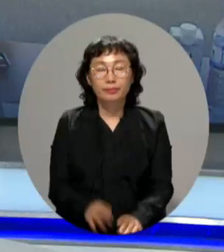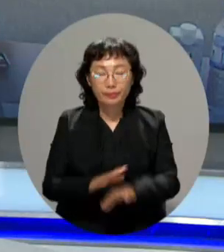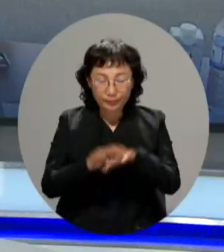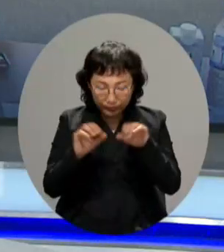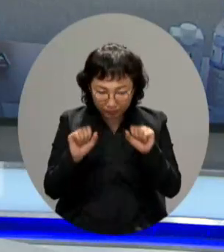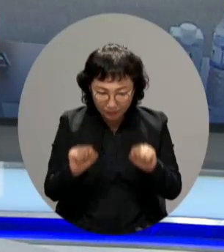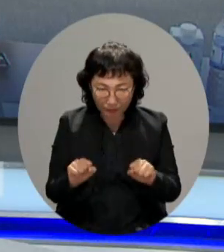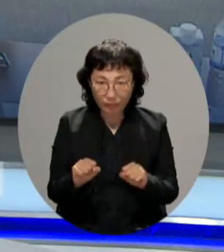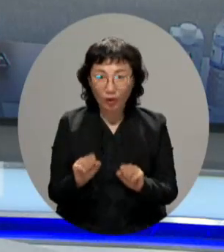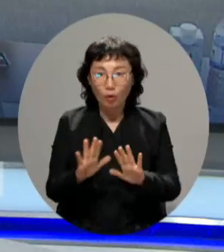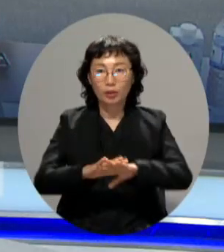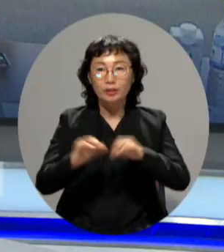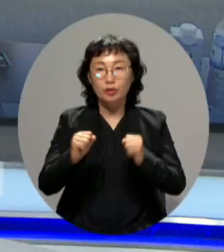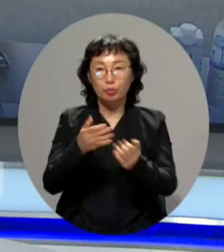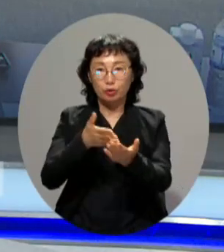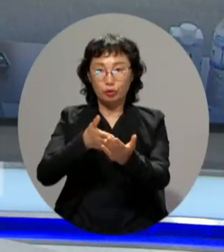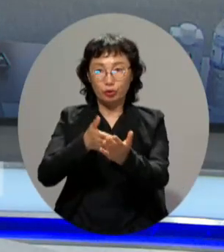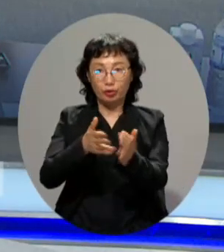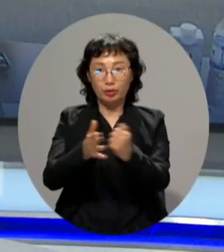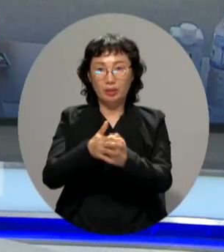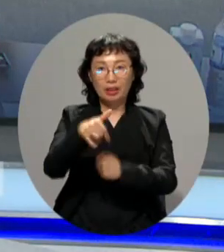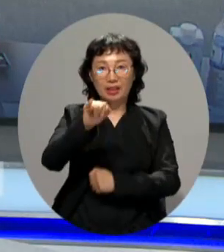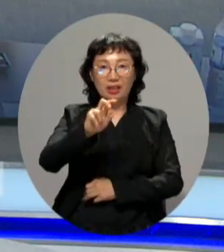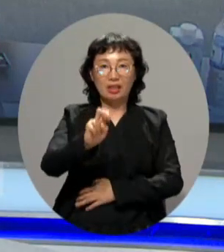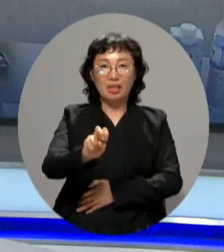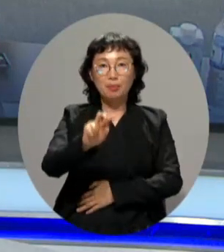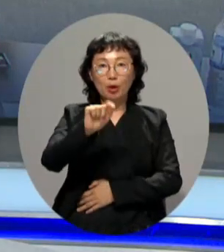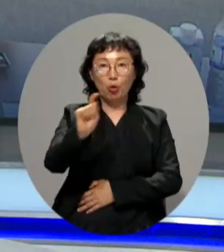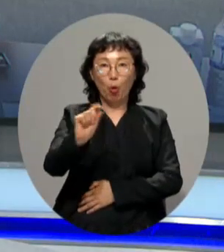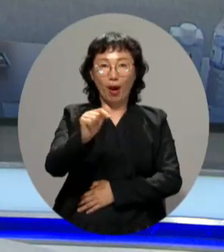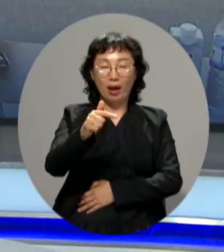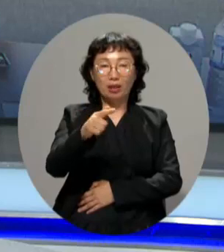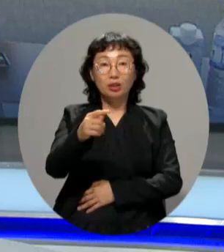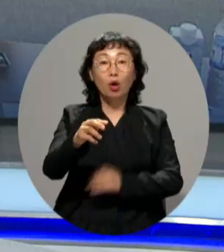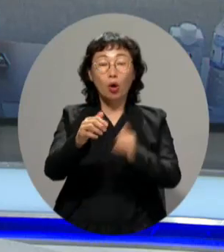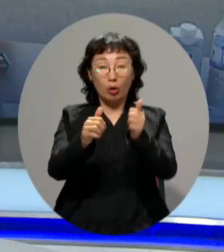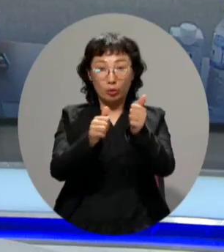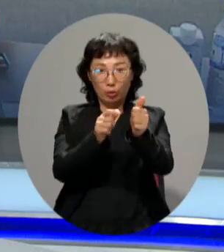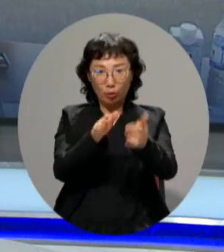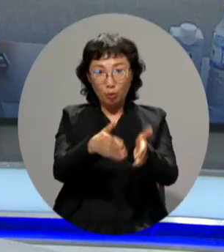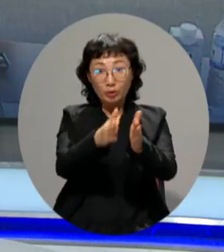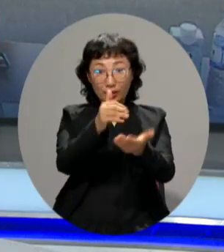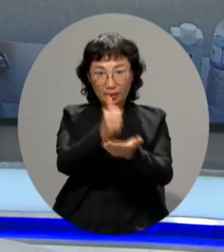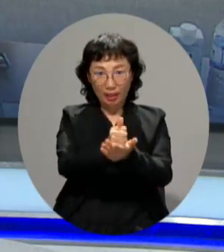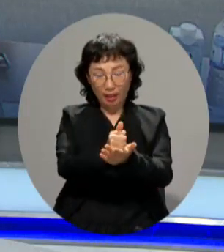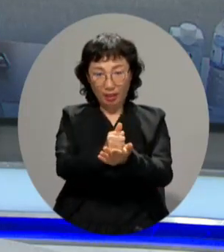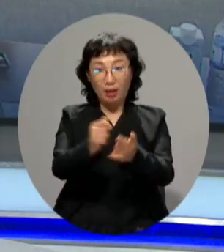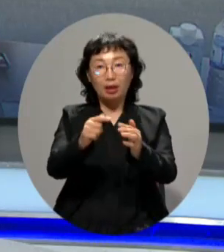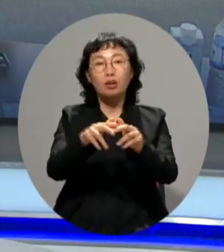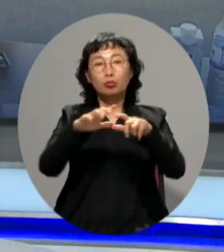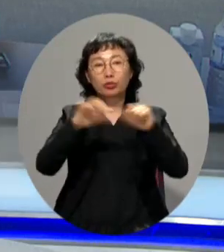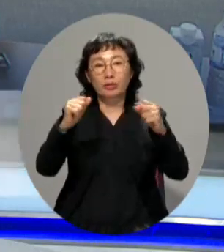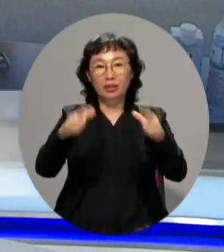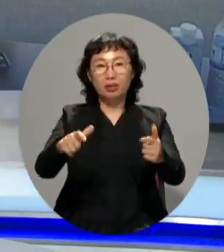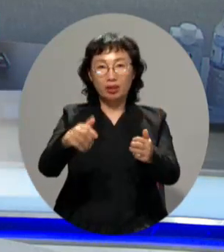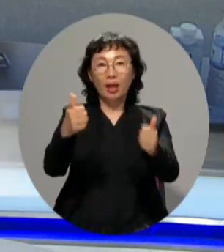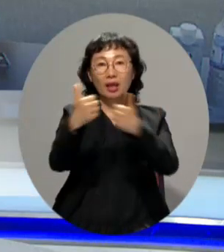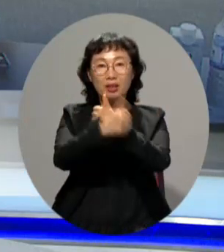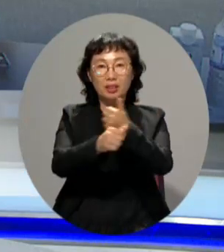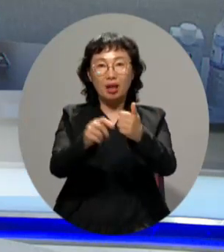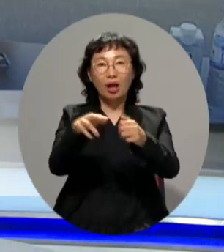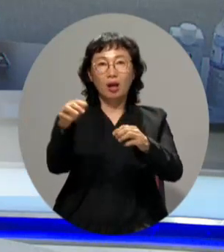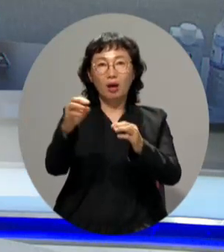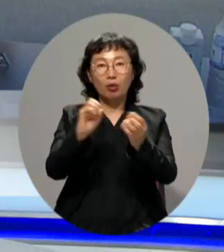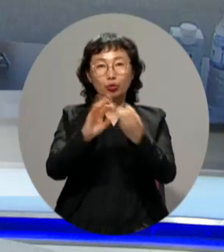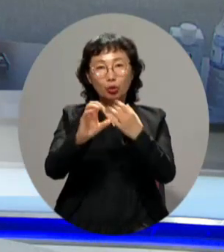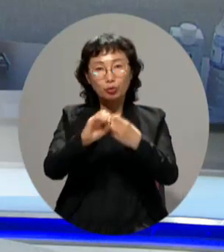여러분 안녕하십니까? 오늘 전북권 뉴스는 김관영 도지사 취임 후 처음 열린 산하기관장 인사청문회 논란으로 시작합니다. 이틀